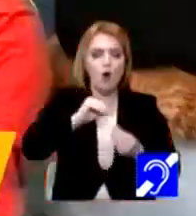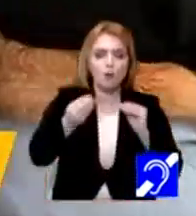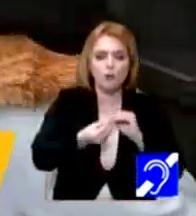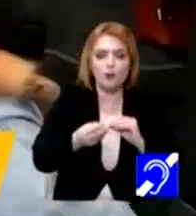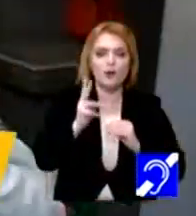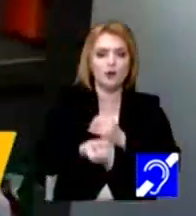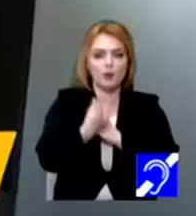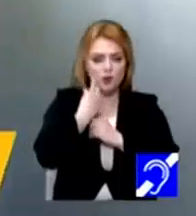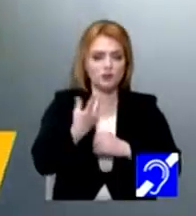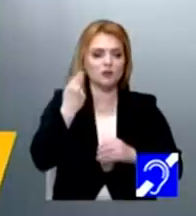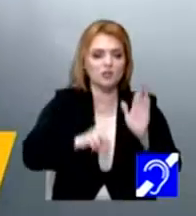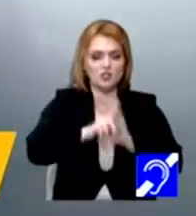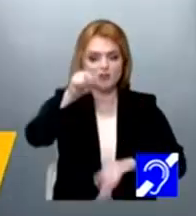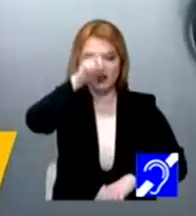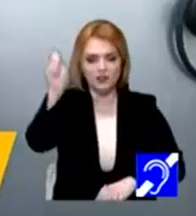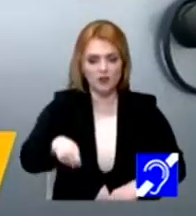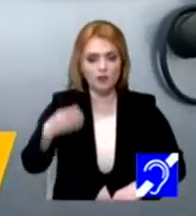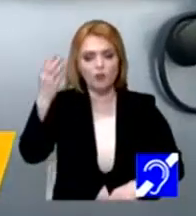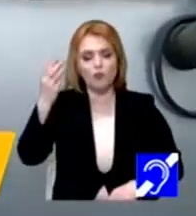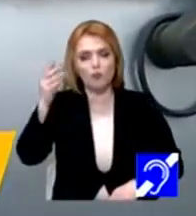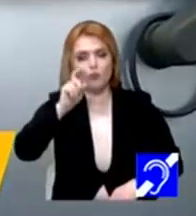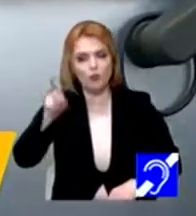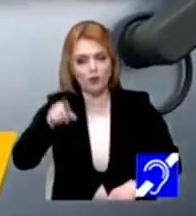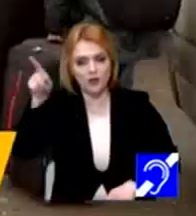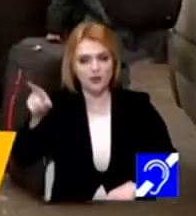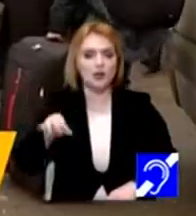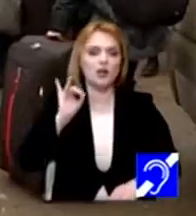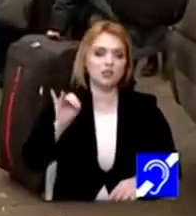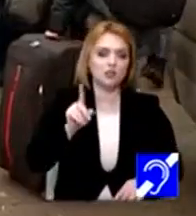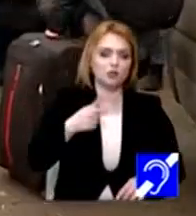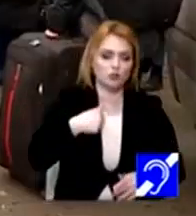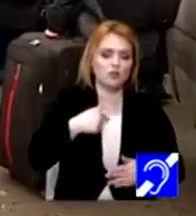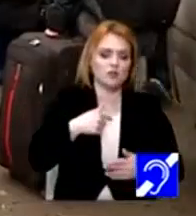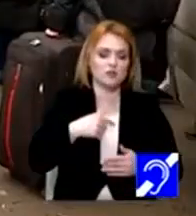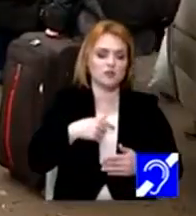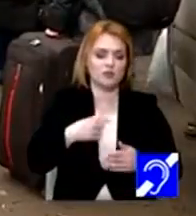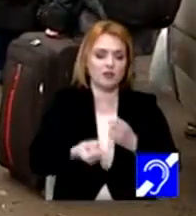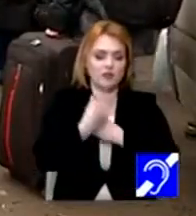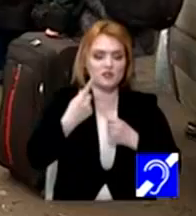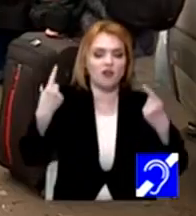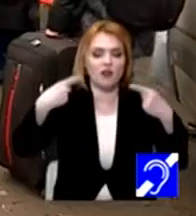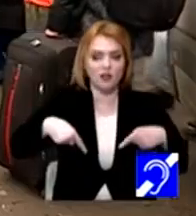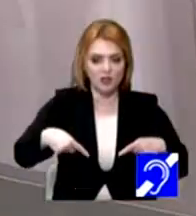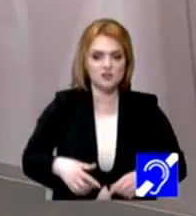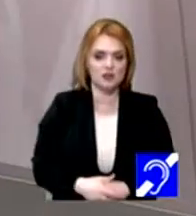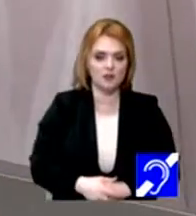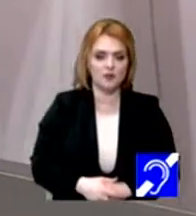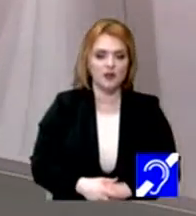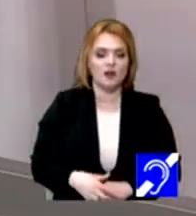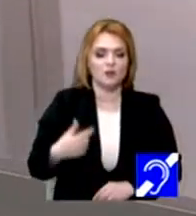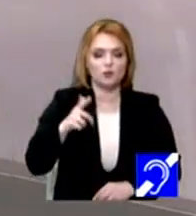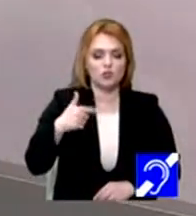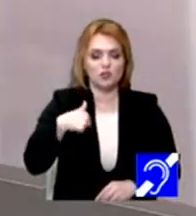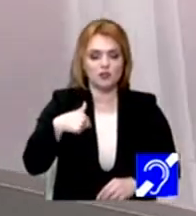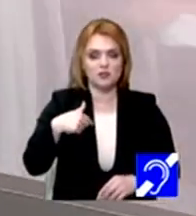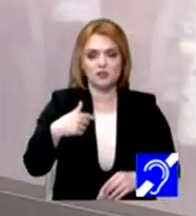apărute odată cu declanșarea războiului în Ucraina și atenuarea crizei umanitare în Republica Moldova, întrucât găzduim cel mai mare